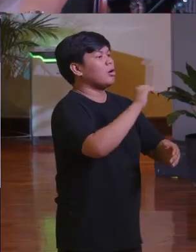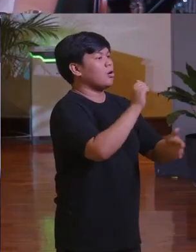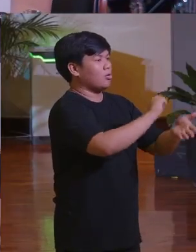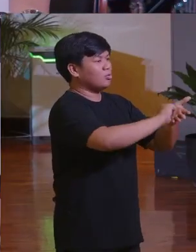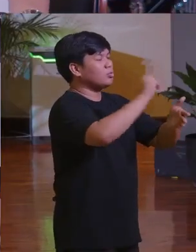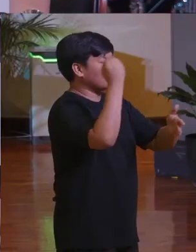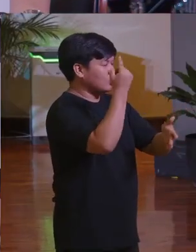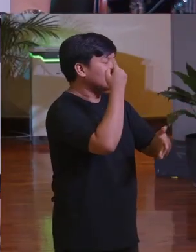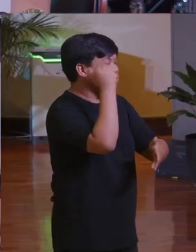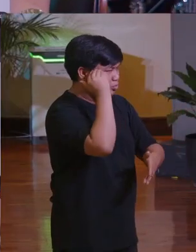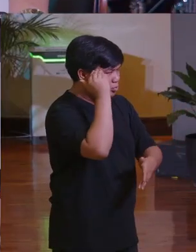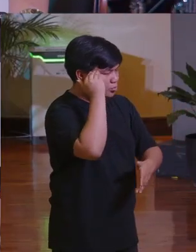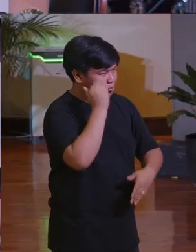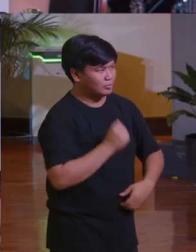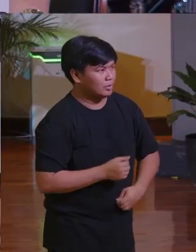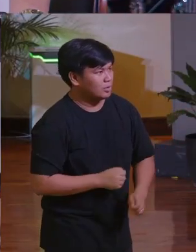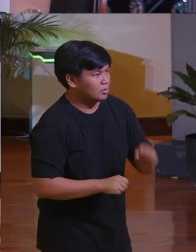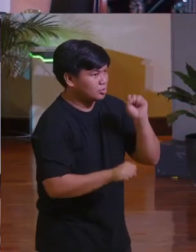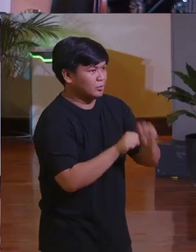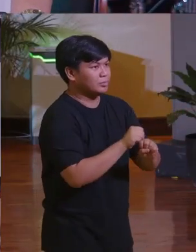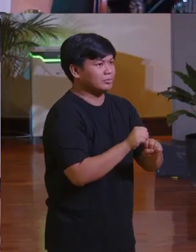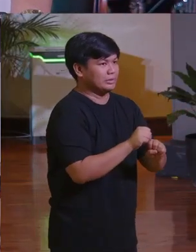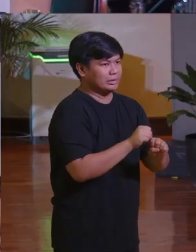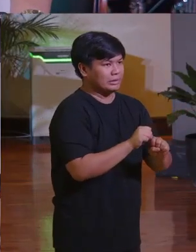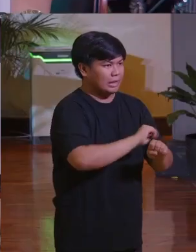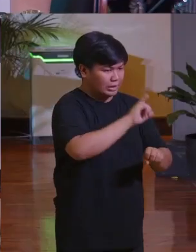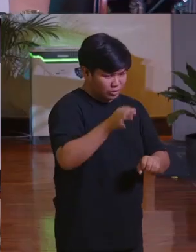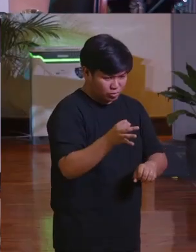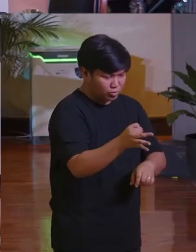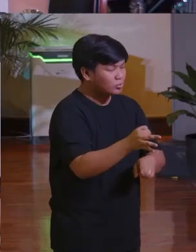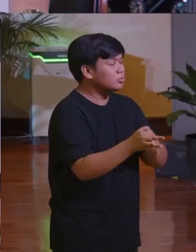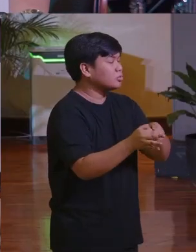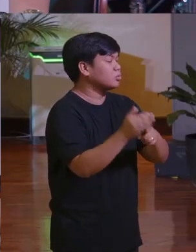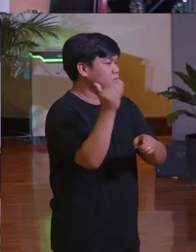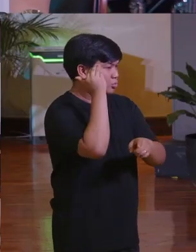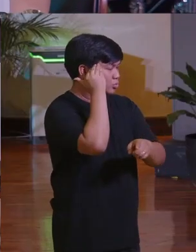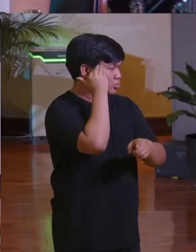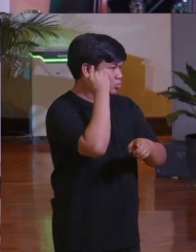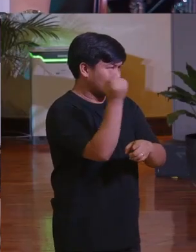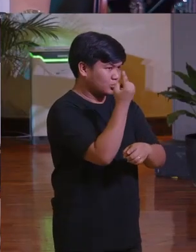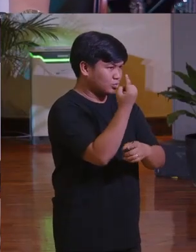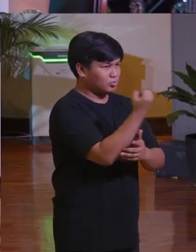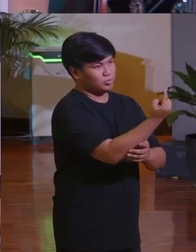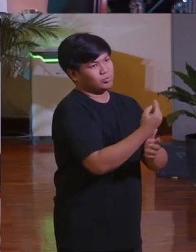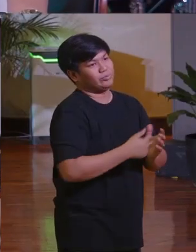maaaring makaalam. Na si Jonah lang ang maaaring makaalam.